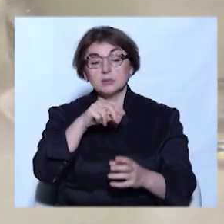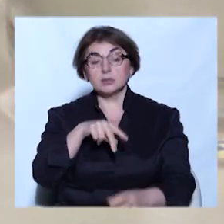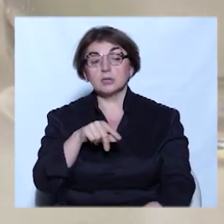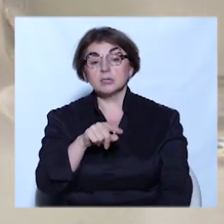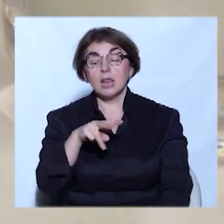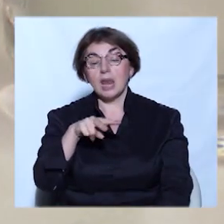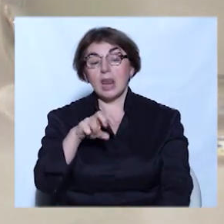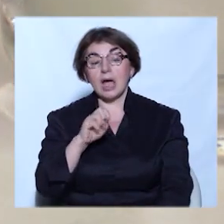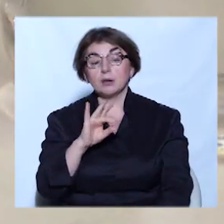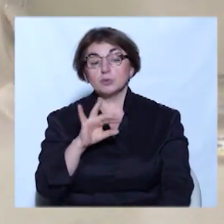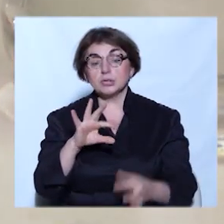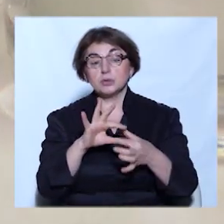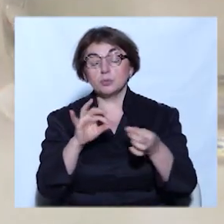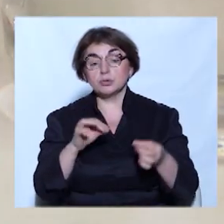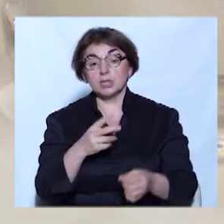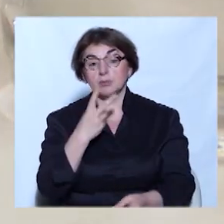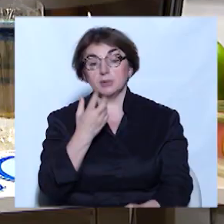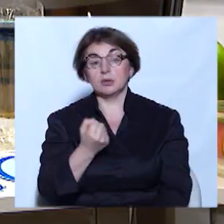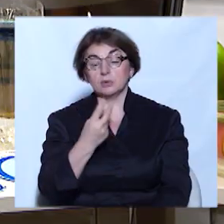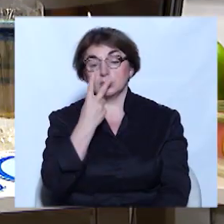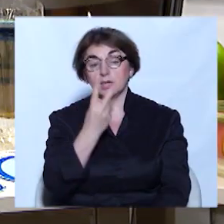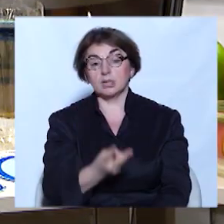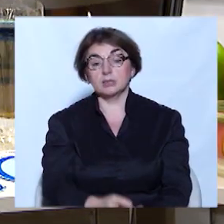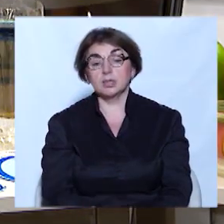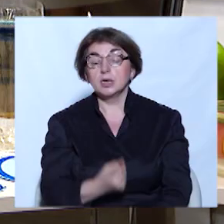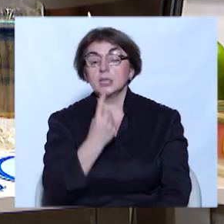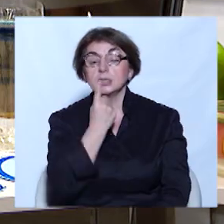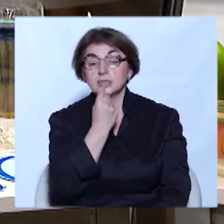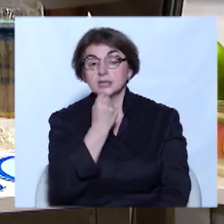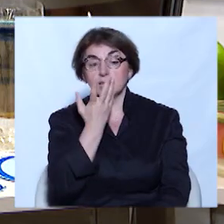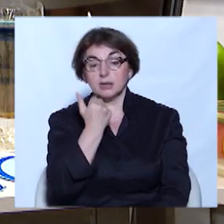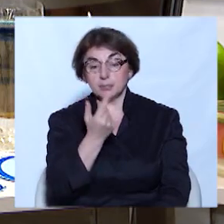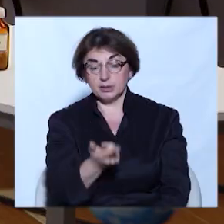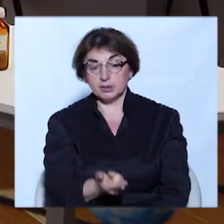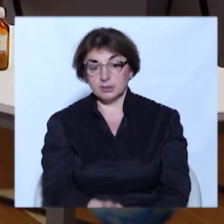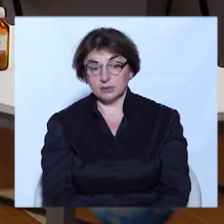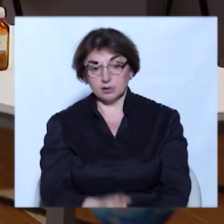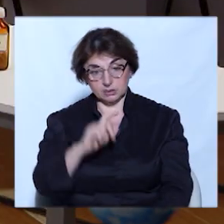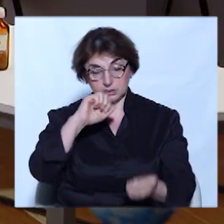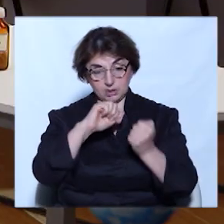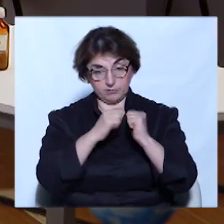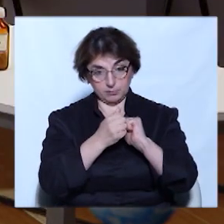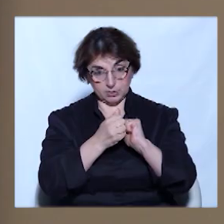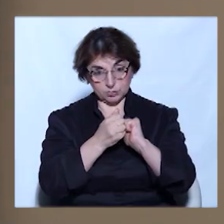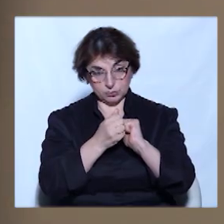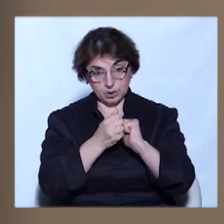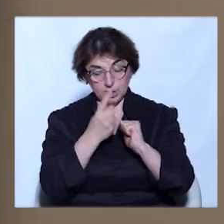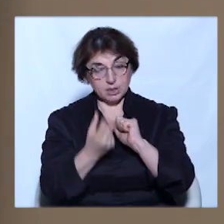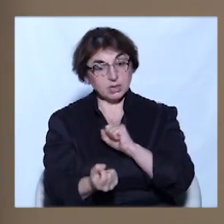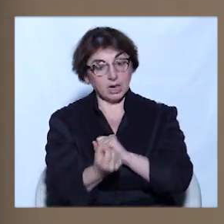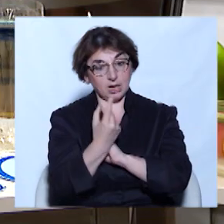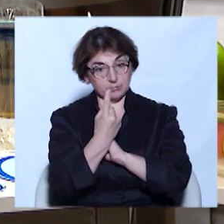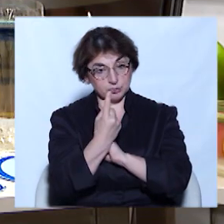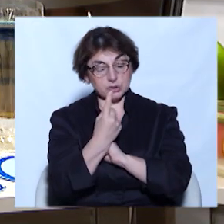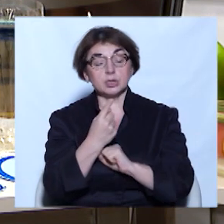ქაღალდი. ინდიკატორი არის წითელი შეფერილობის, დავიმახსოვროთ ეს მჟავების აღმოსაჩენად